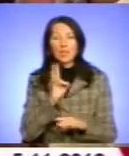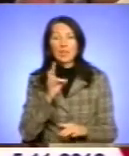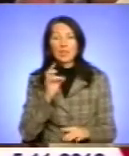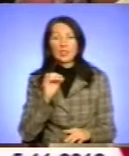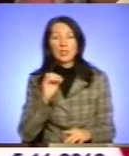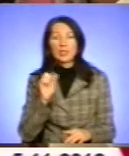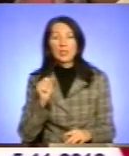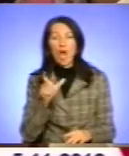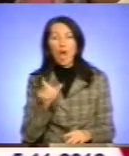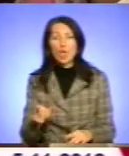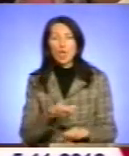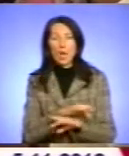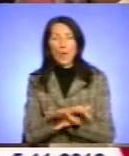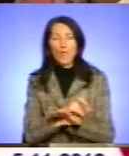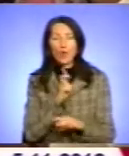Людина-павук, Бетмен.